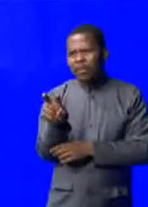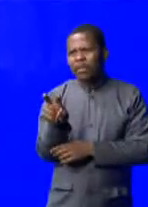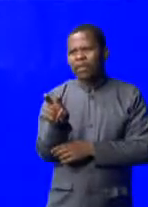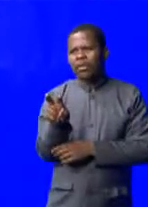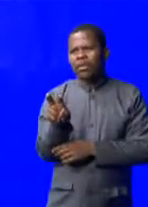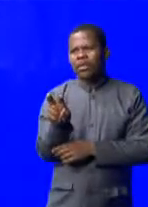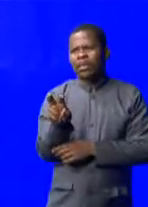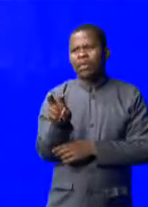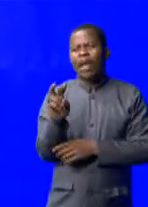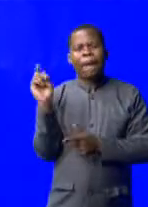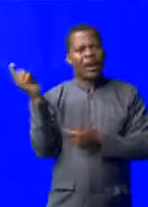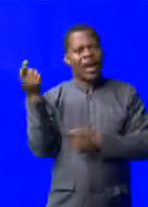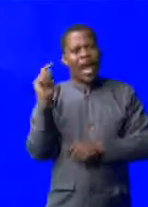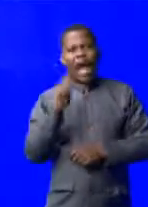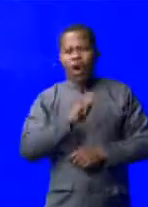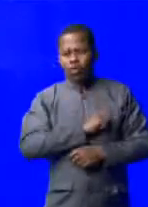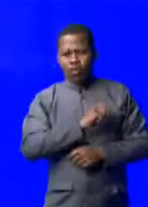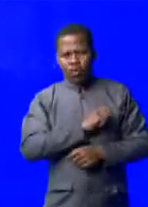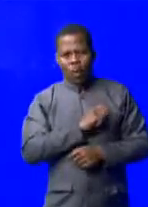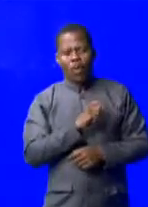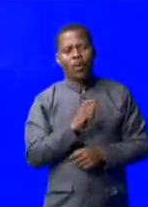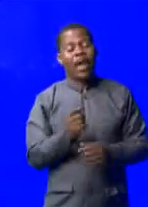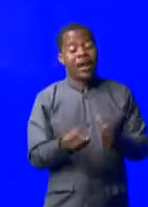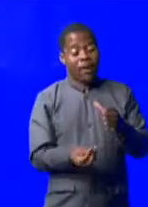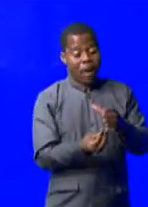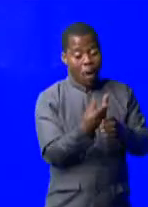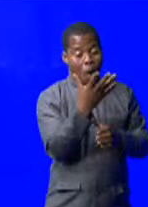concert kwemakhaya silo sikhulu sikhanze i-development silo sikhulu